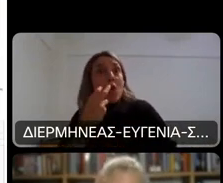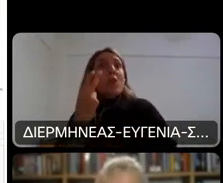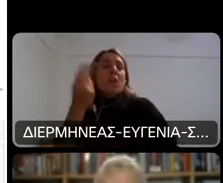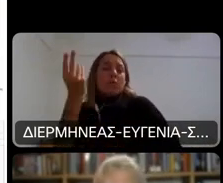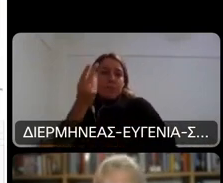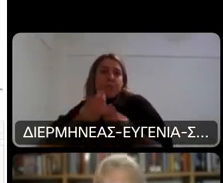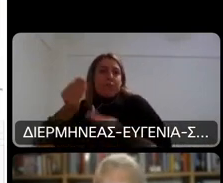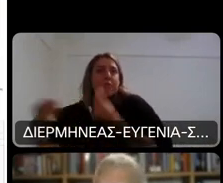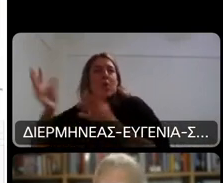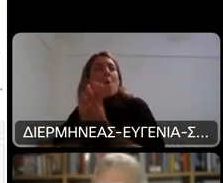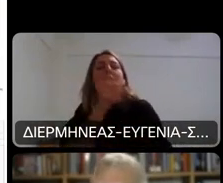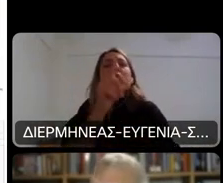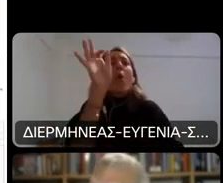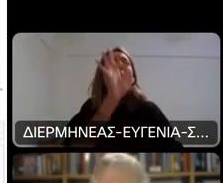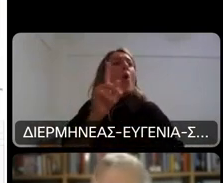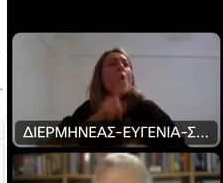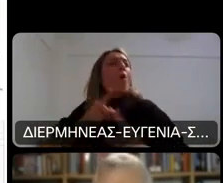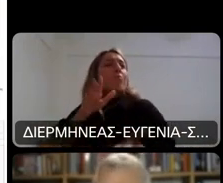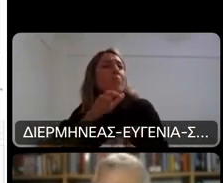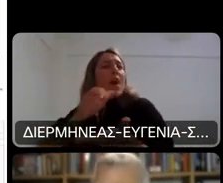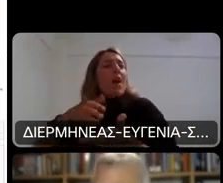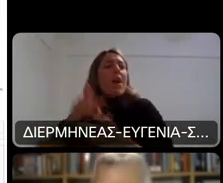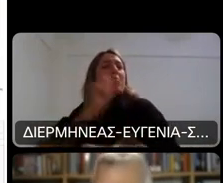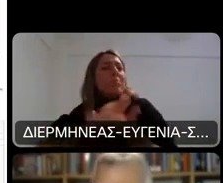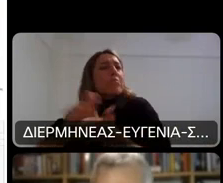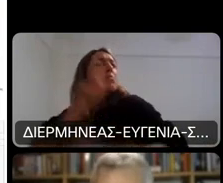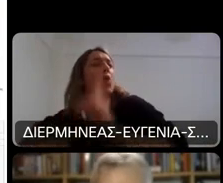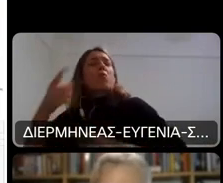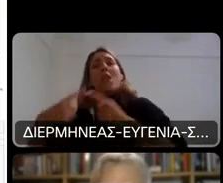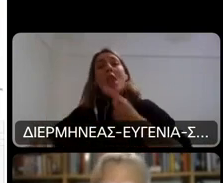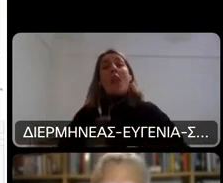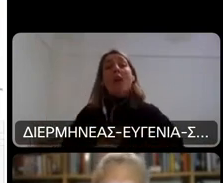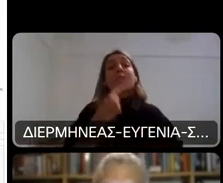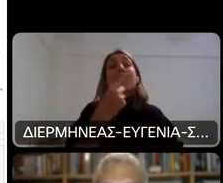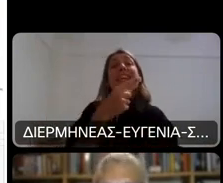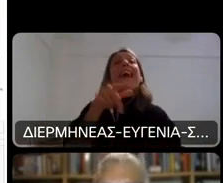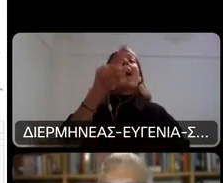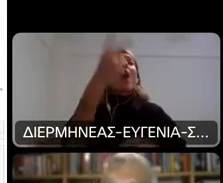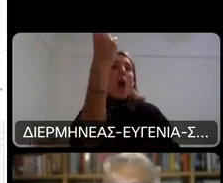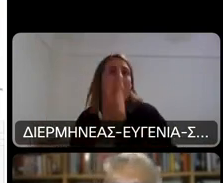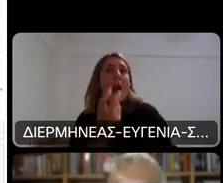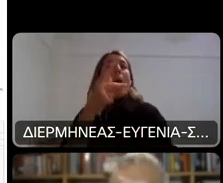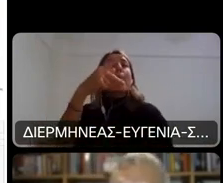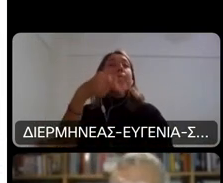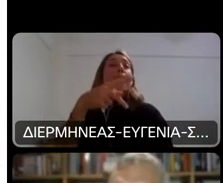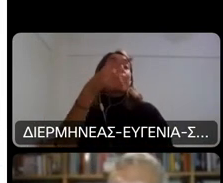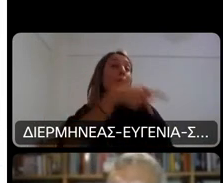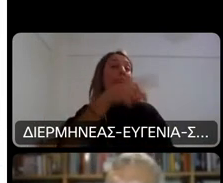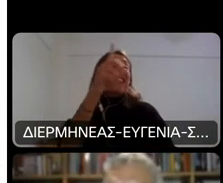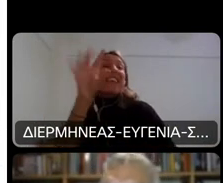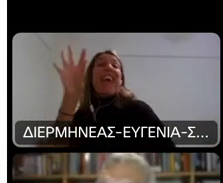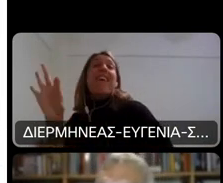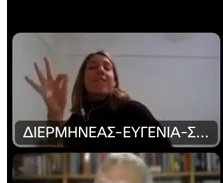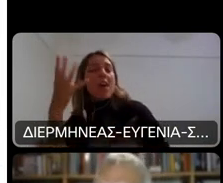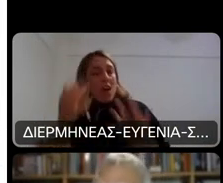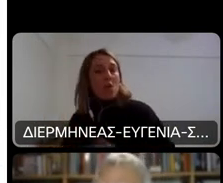κλπ. Δίνουμε επίσης το κείμενο στην πρωτότυπη εκδοχή του, κυρίως σε μορφή PDF. Να τονίσω εδώ ότι η ψηφιακή βάση